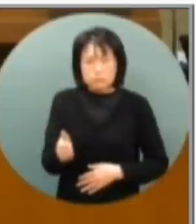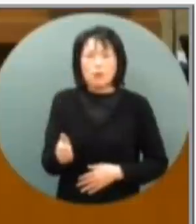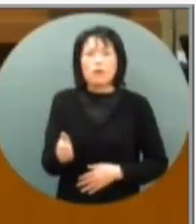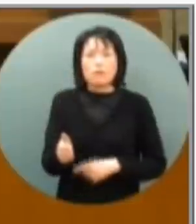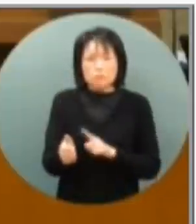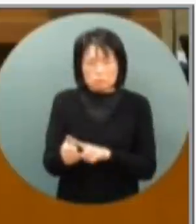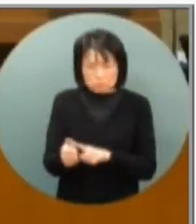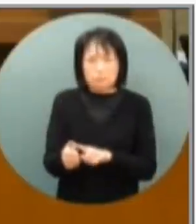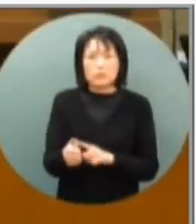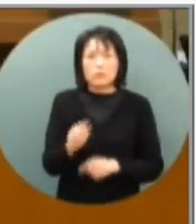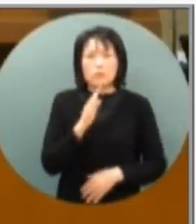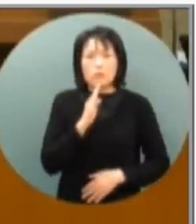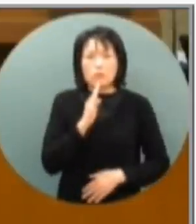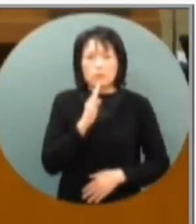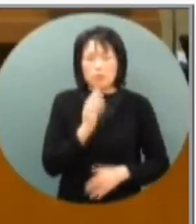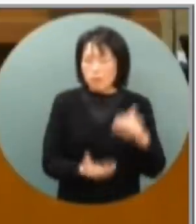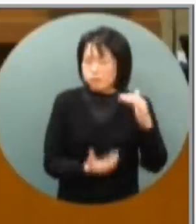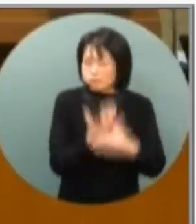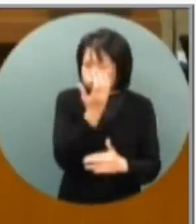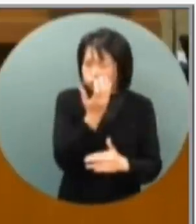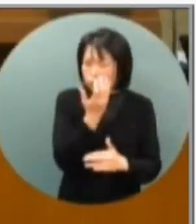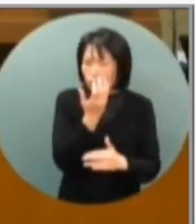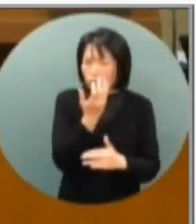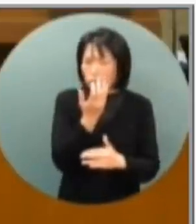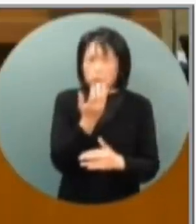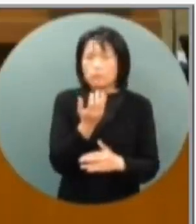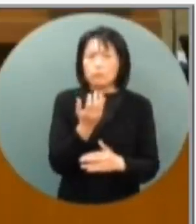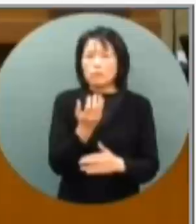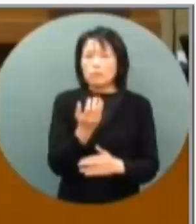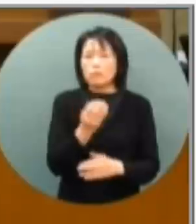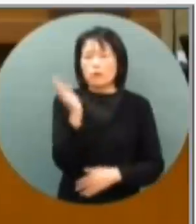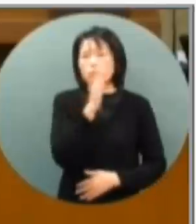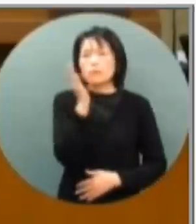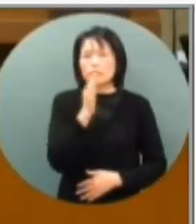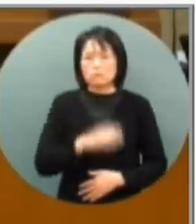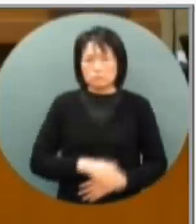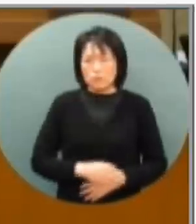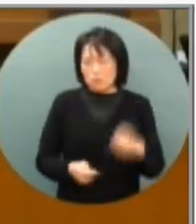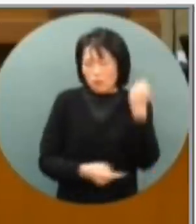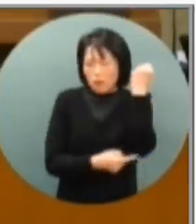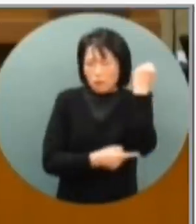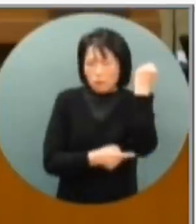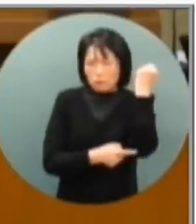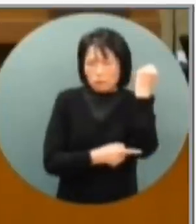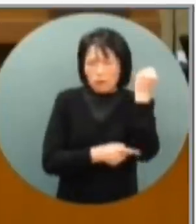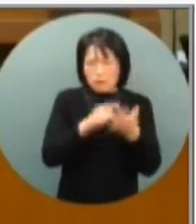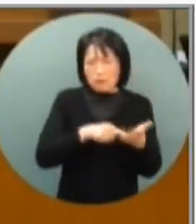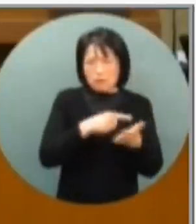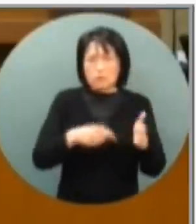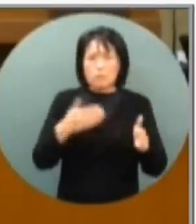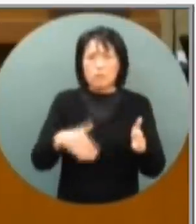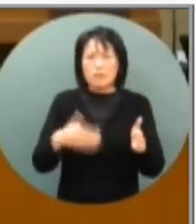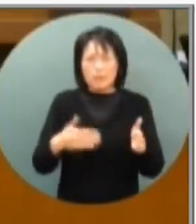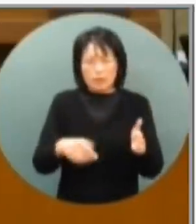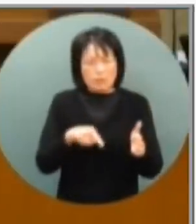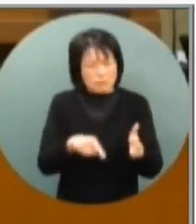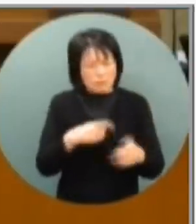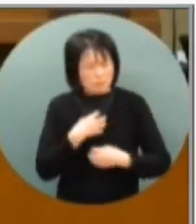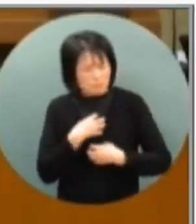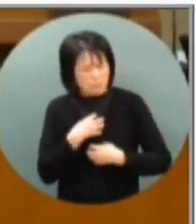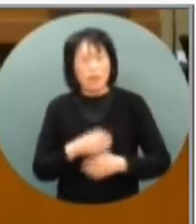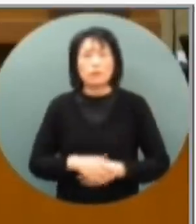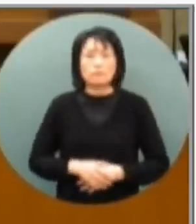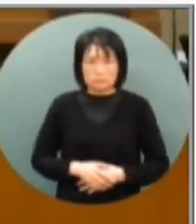ならない、わけでありまして、その根っこが立たれていないことに、正直危惧を覚えるわけであります。実はこ